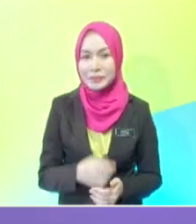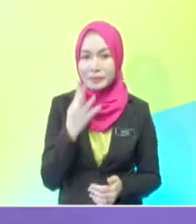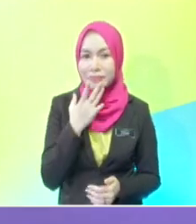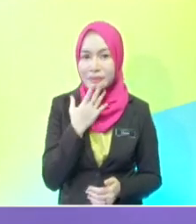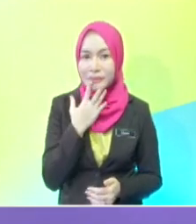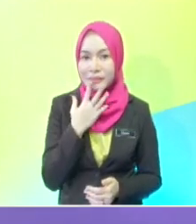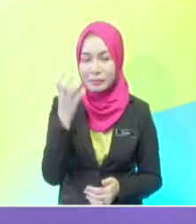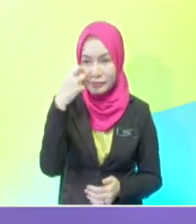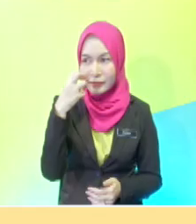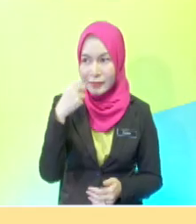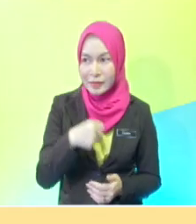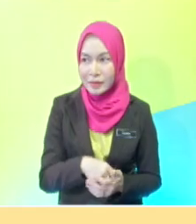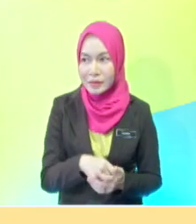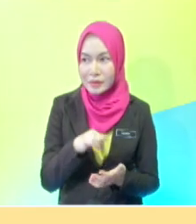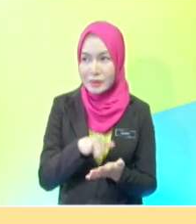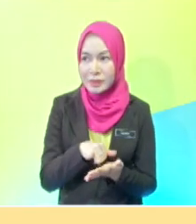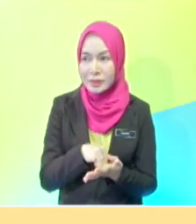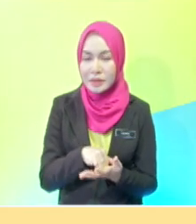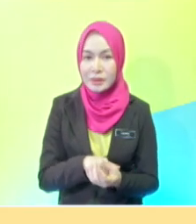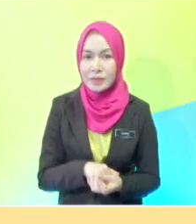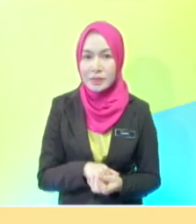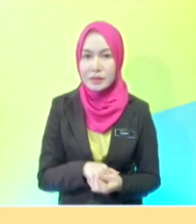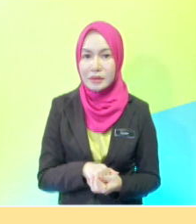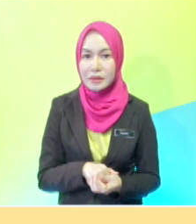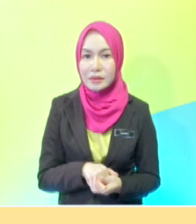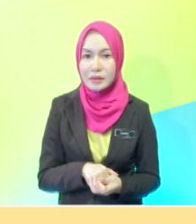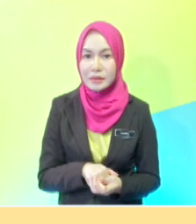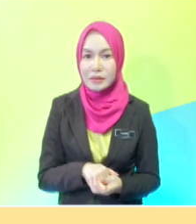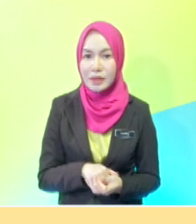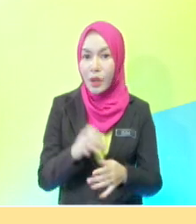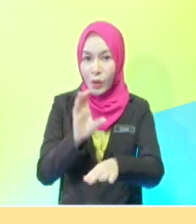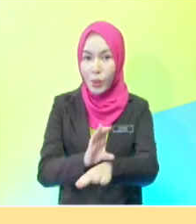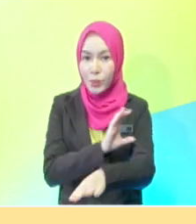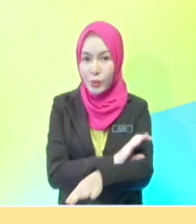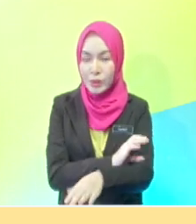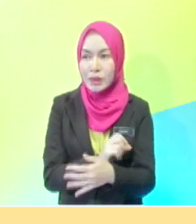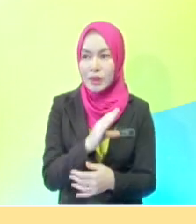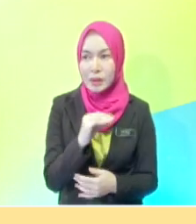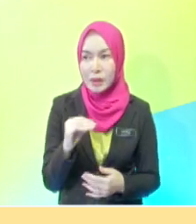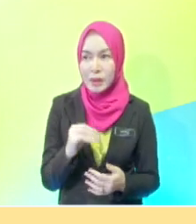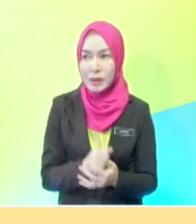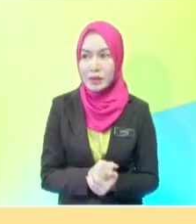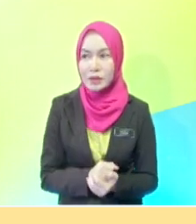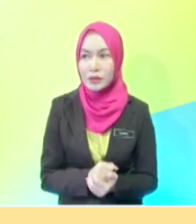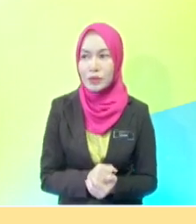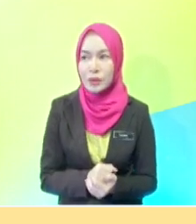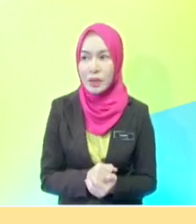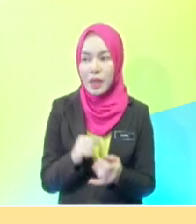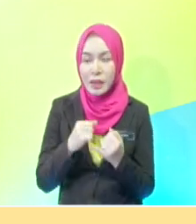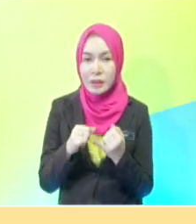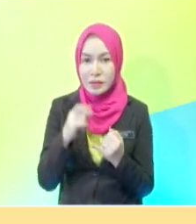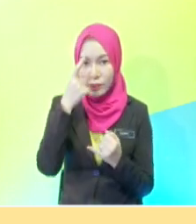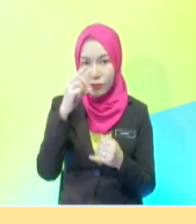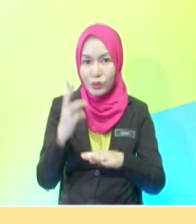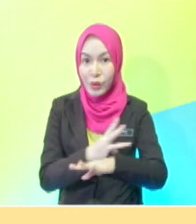dan size computer seterusnya ada warna coklat dan kawasan kering Oke ini adalah 10